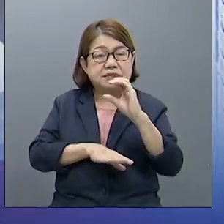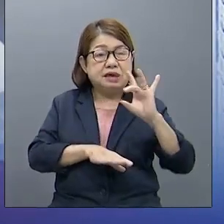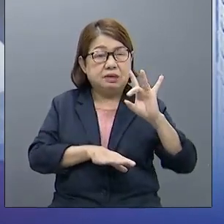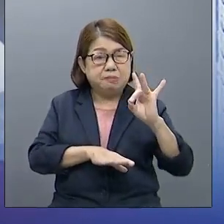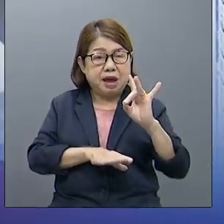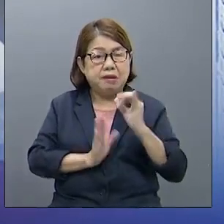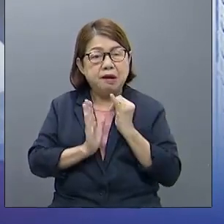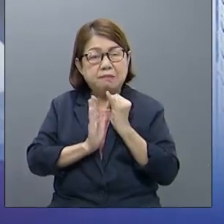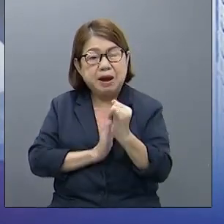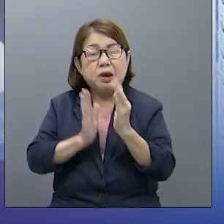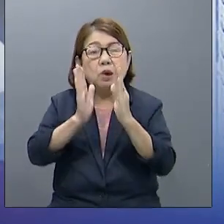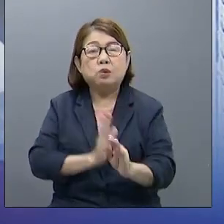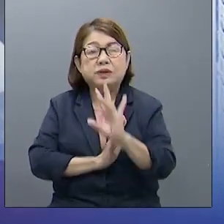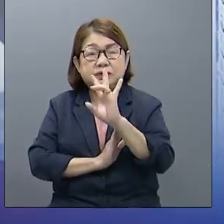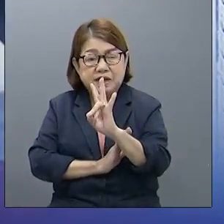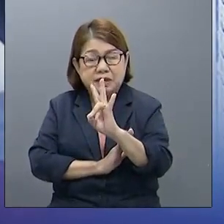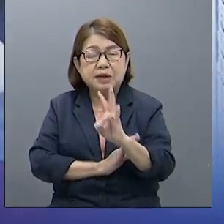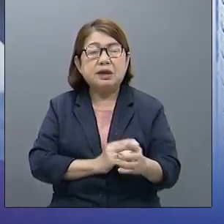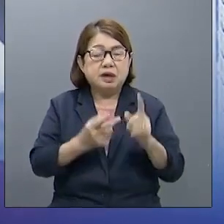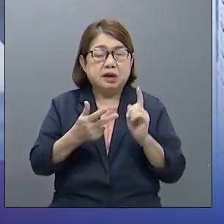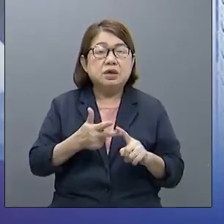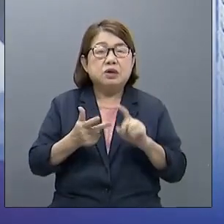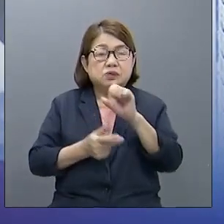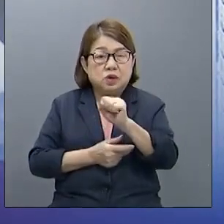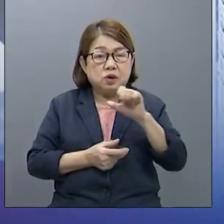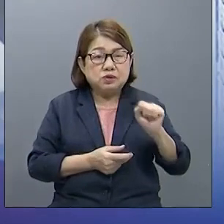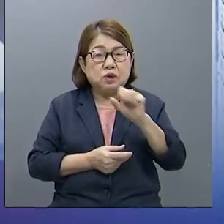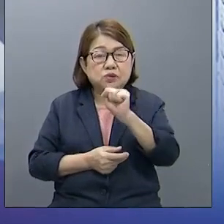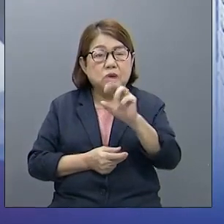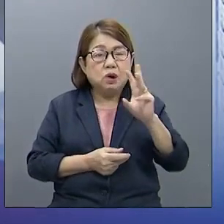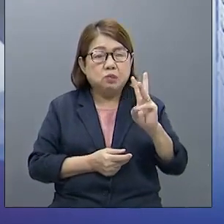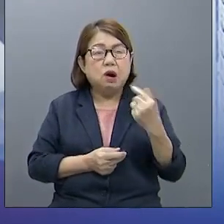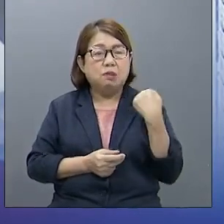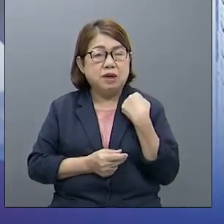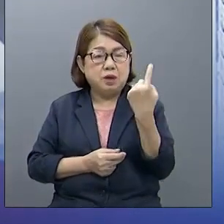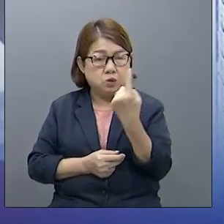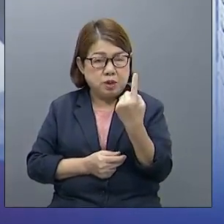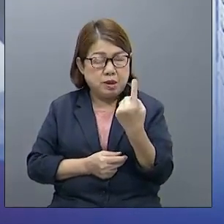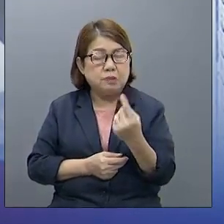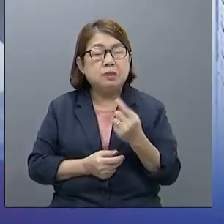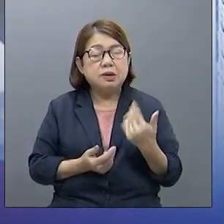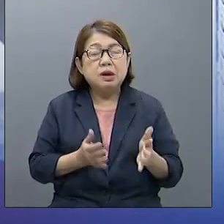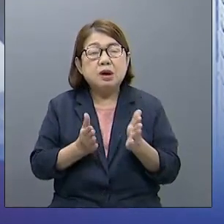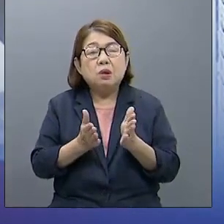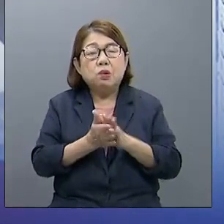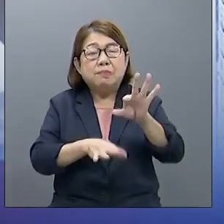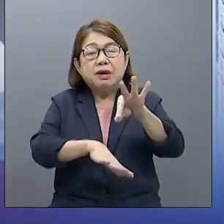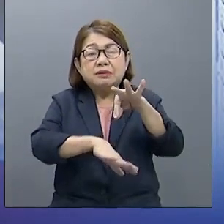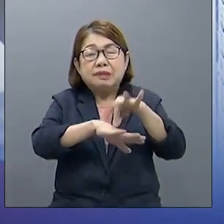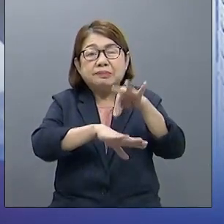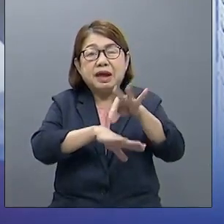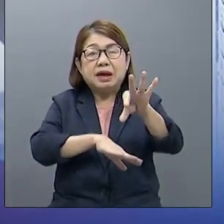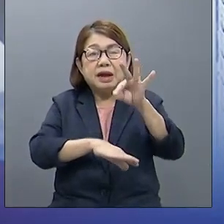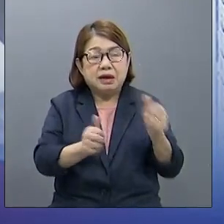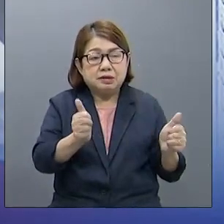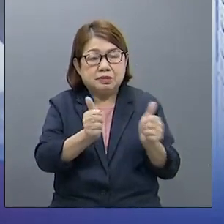คนประกอบกับการคิดสัดส่วนส.สหรือสวในพื้นที่ 1คนให้แต่งตั้งบุคลากรในตำแหน่งผู้ช่วยส.ส